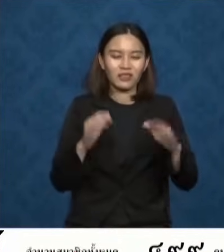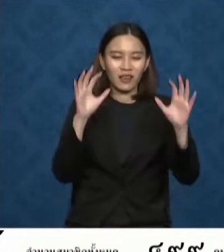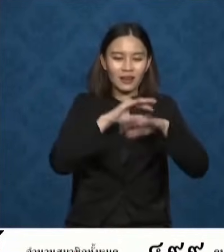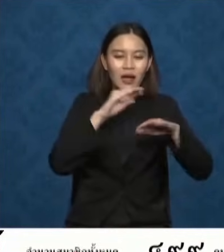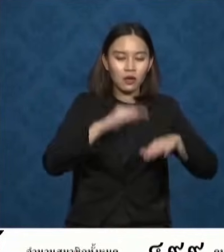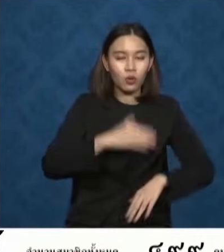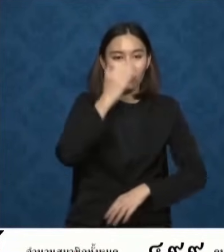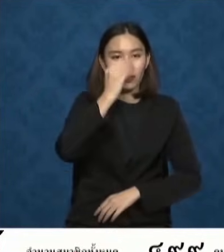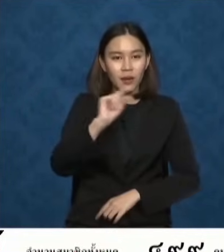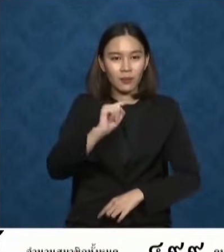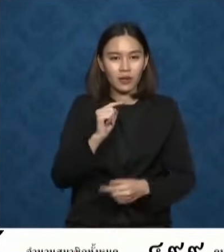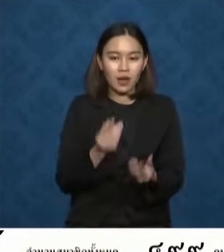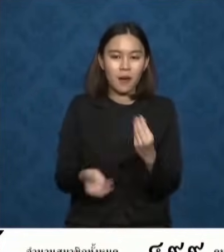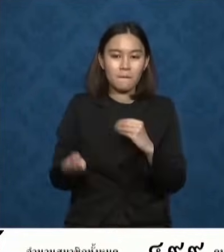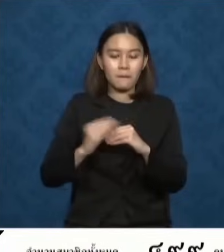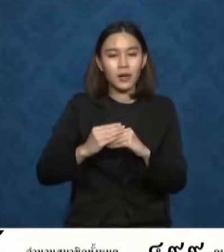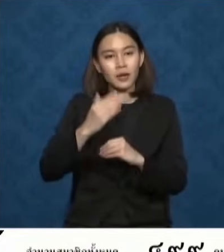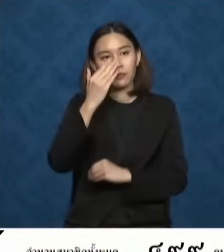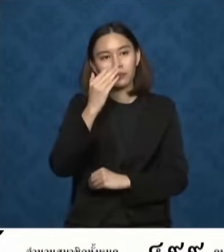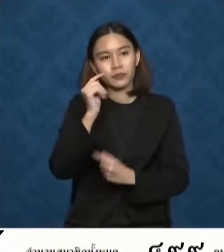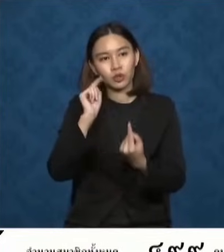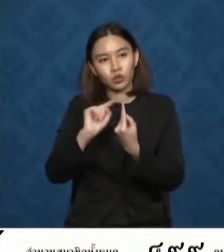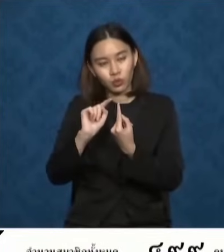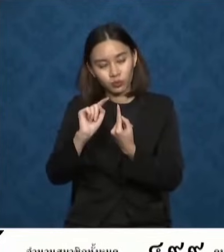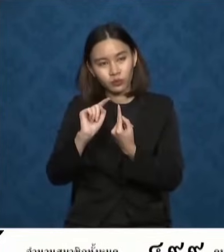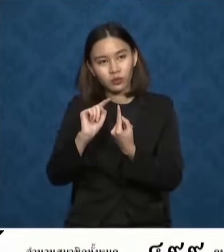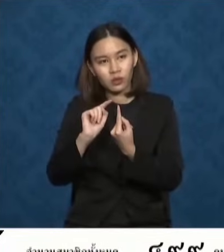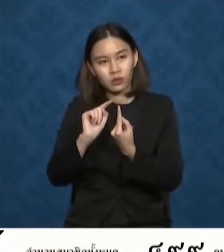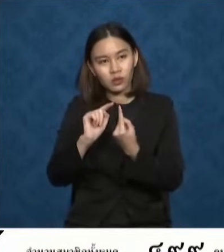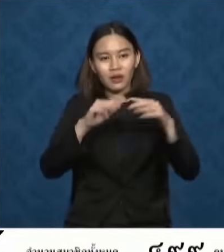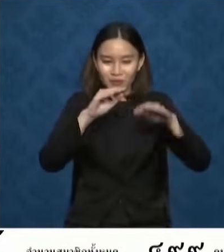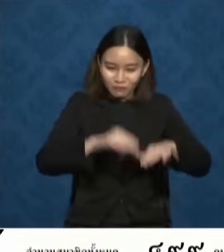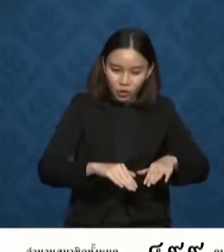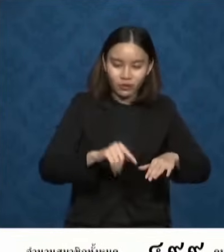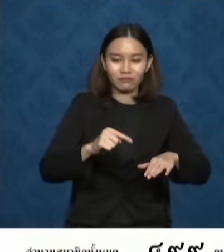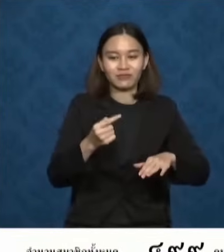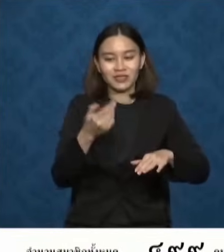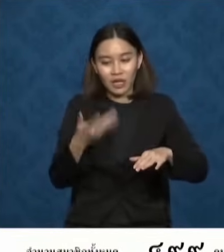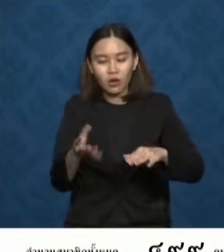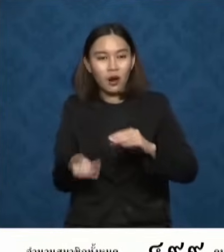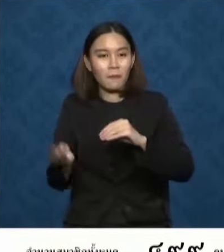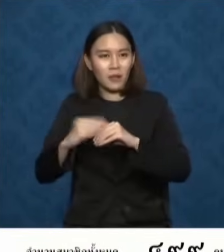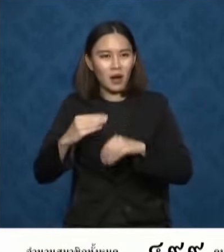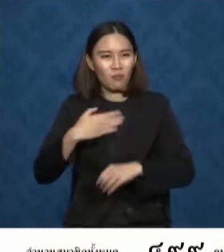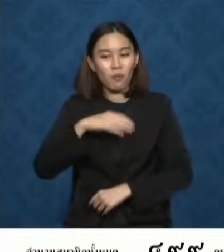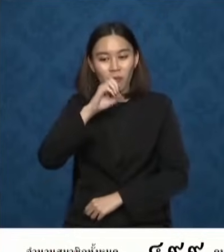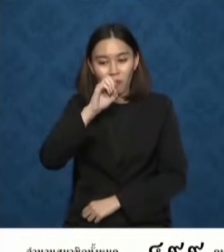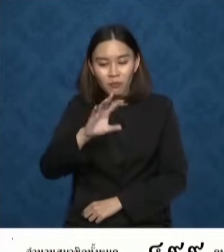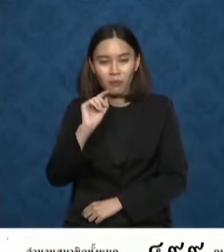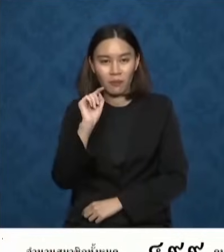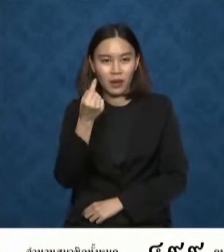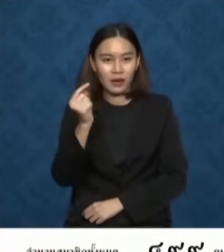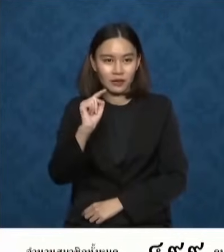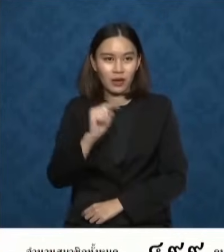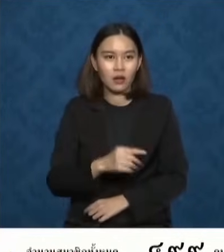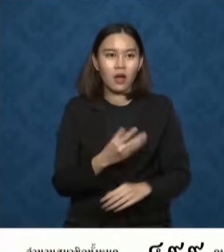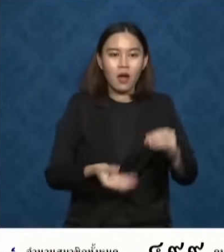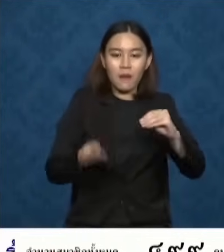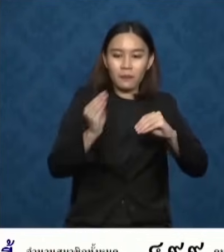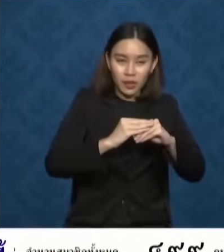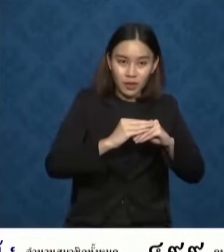ะมันเป็นการเพิ่มขึ้นในสัดส่วนที่ลดลงผมขอย้ำอีกทีนะครับเป็น